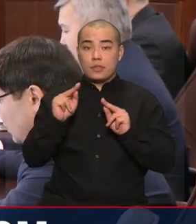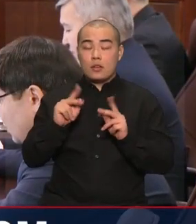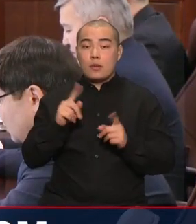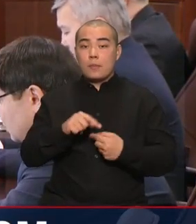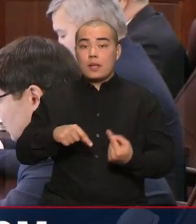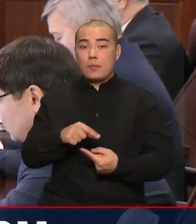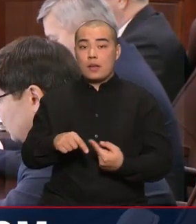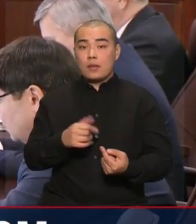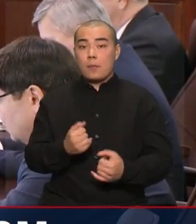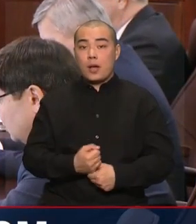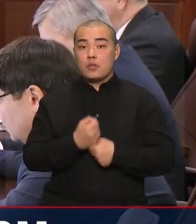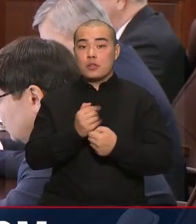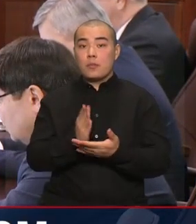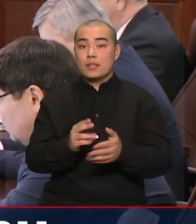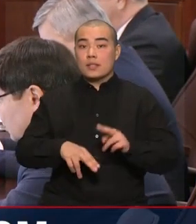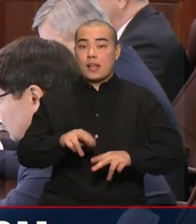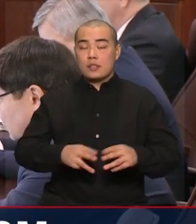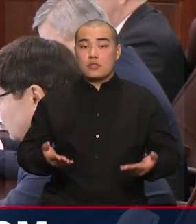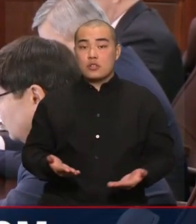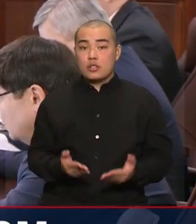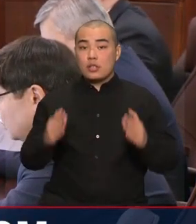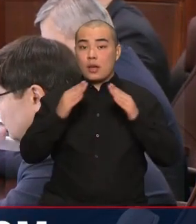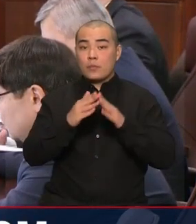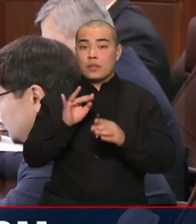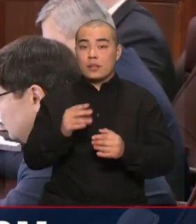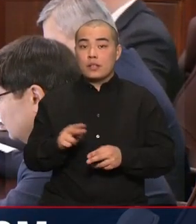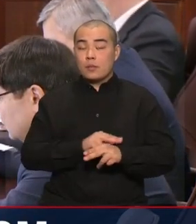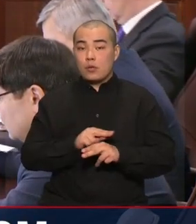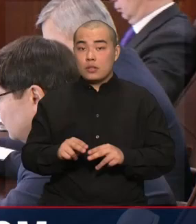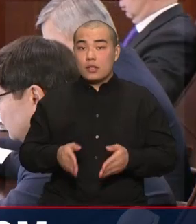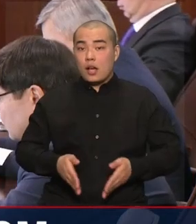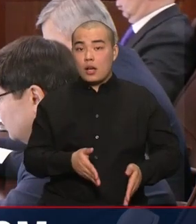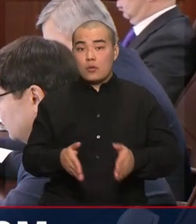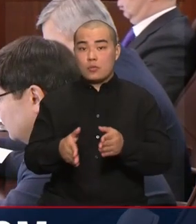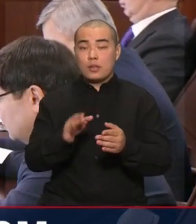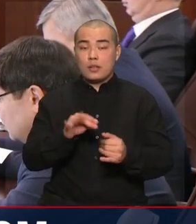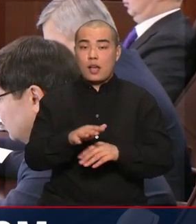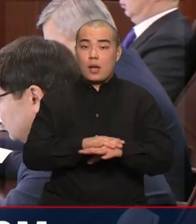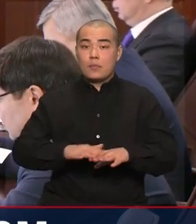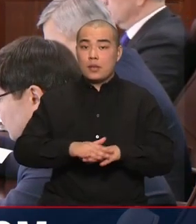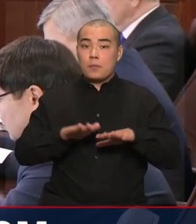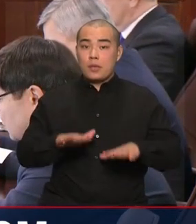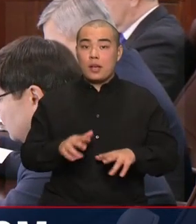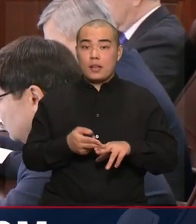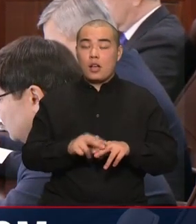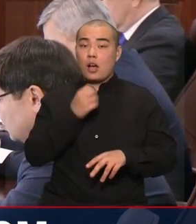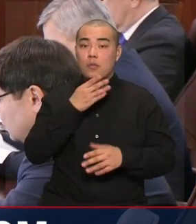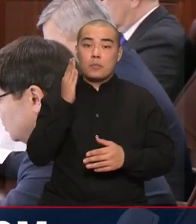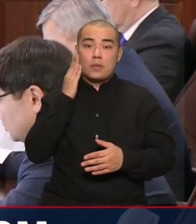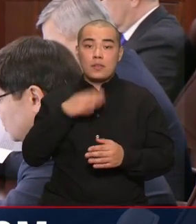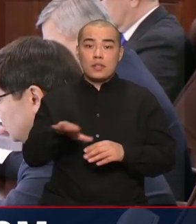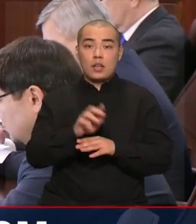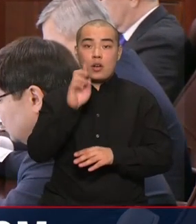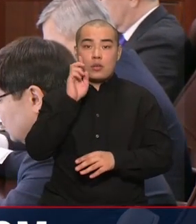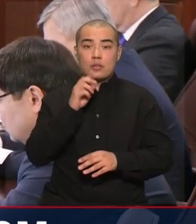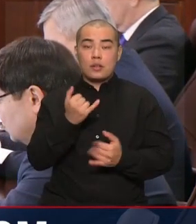Предприниматели оказывают поддержку в строительстве жилья, ремонте дорог, благоустройстве улиц, организации общественных пространств. Таких хороших примеров по всей